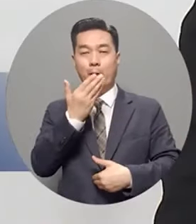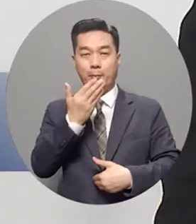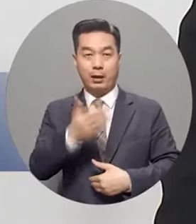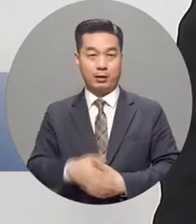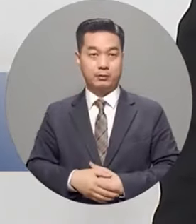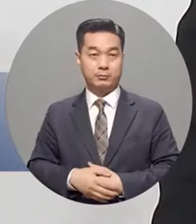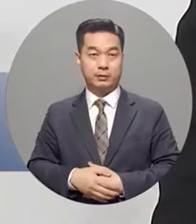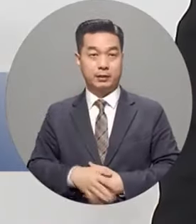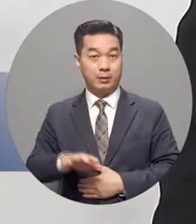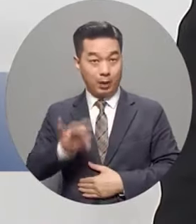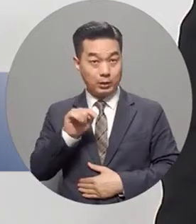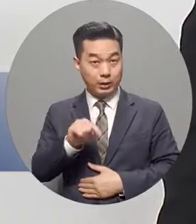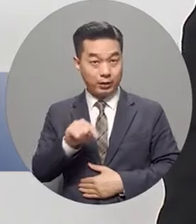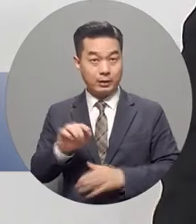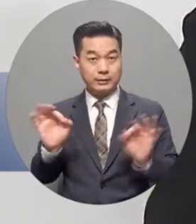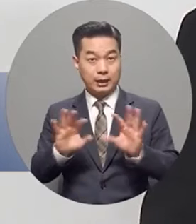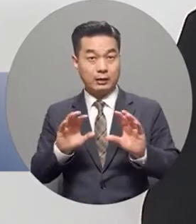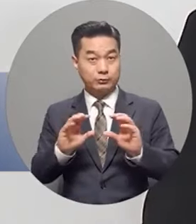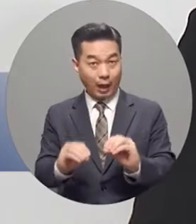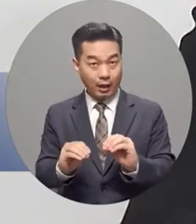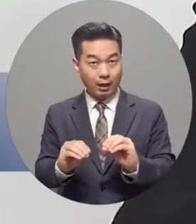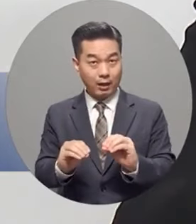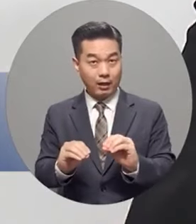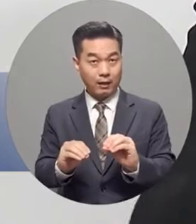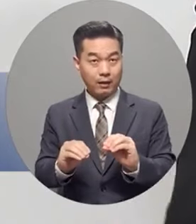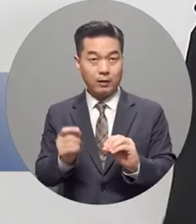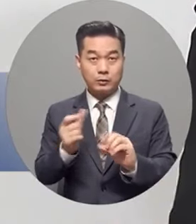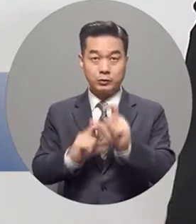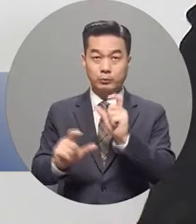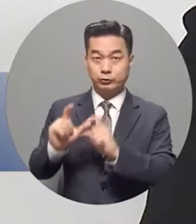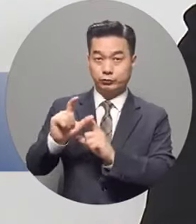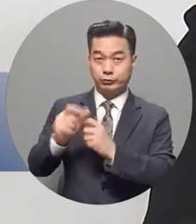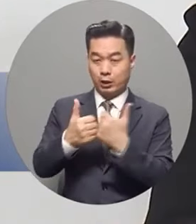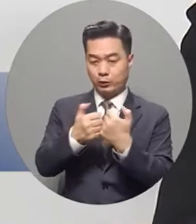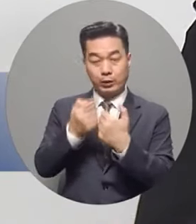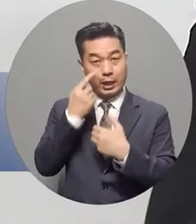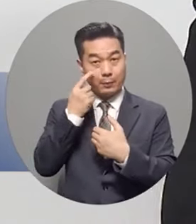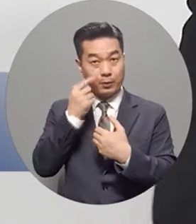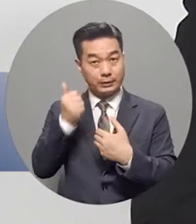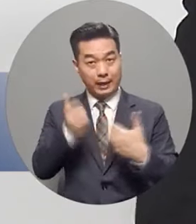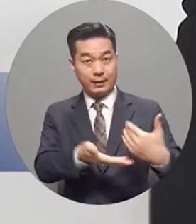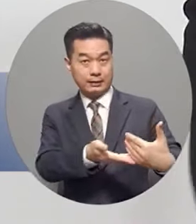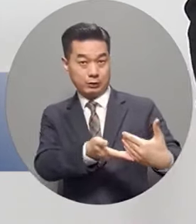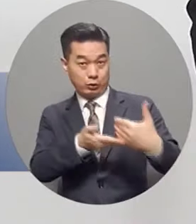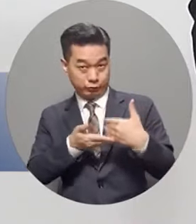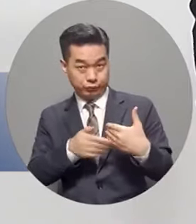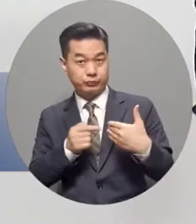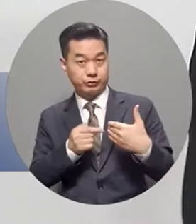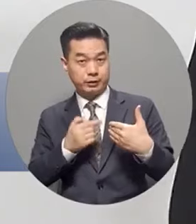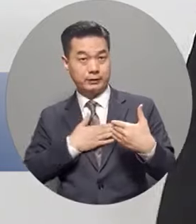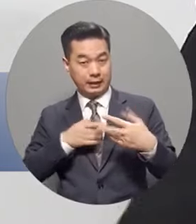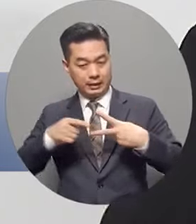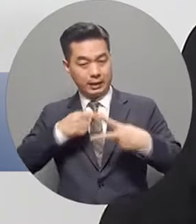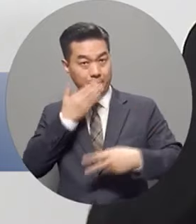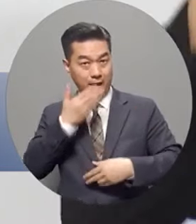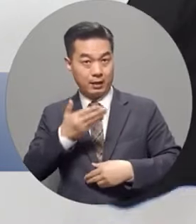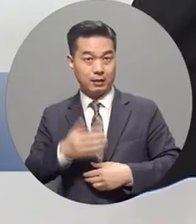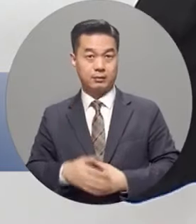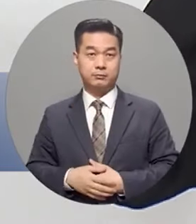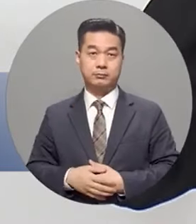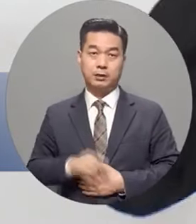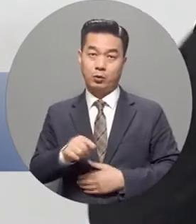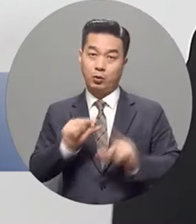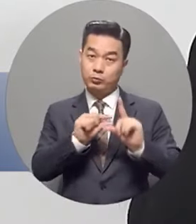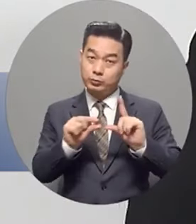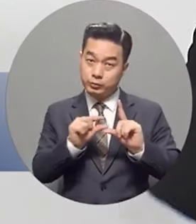일단 요걸 좀 잠시 중단을 하고 좀 더 추가적인 논의를 해보자 이런 이제 취지로 제가 이해를 하는데요. 그